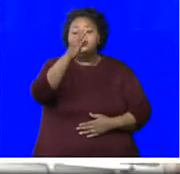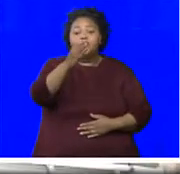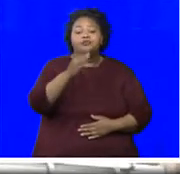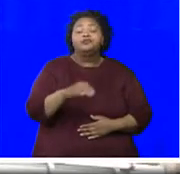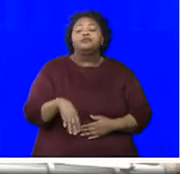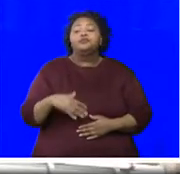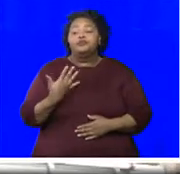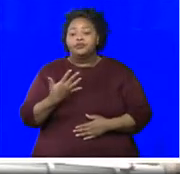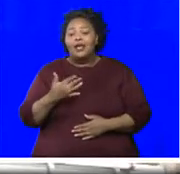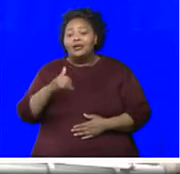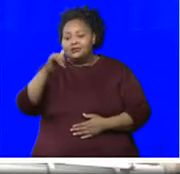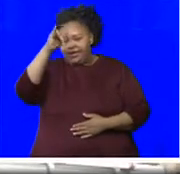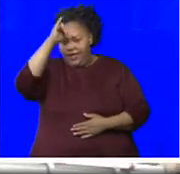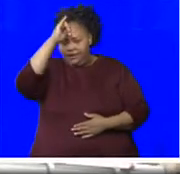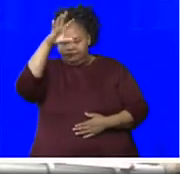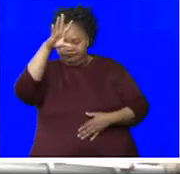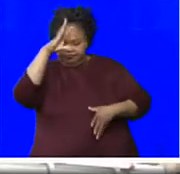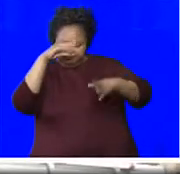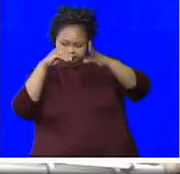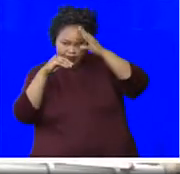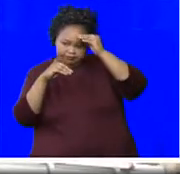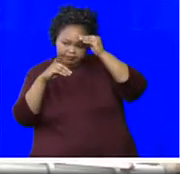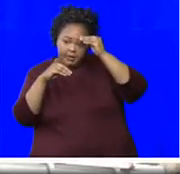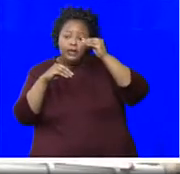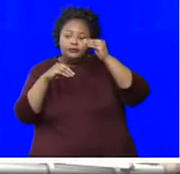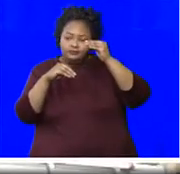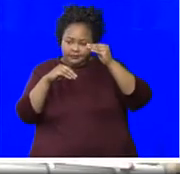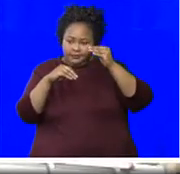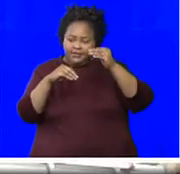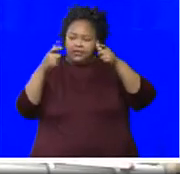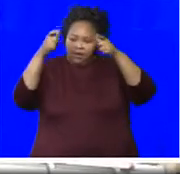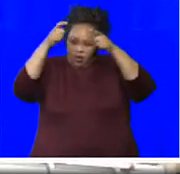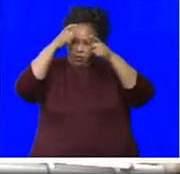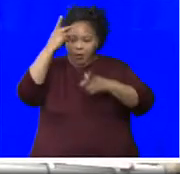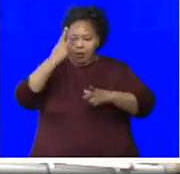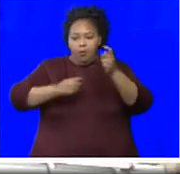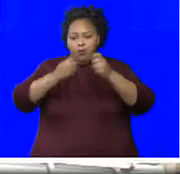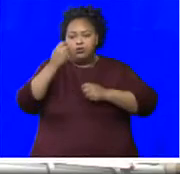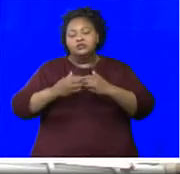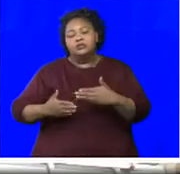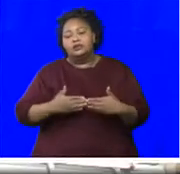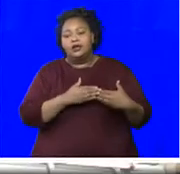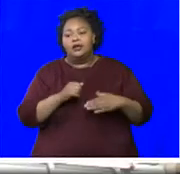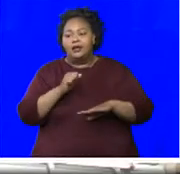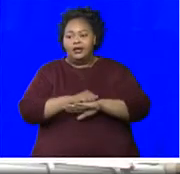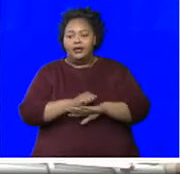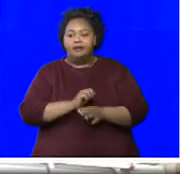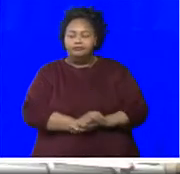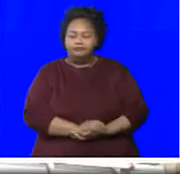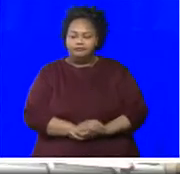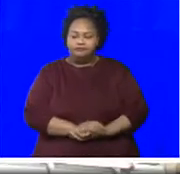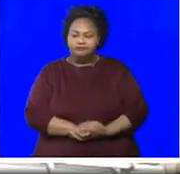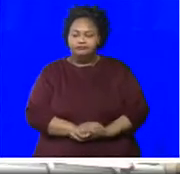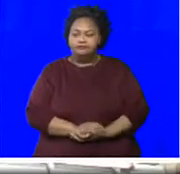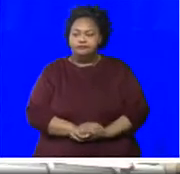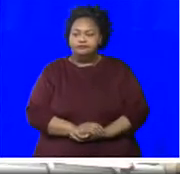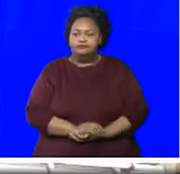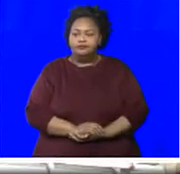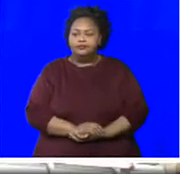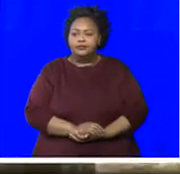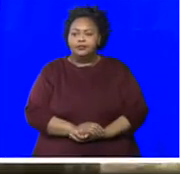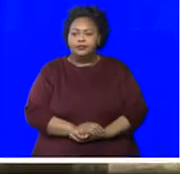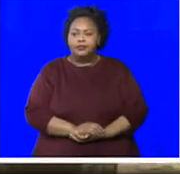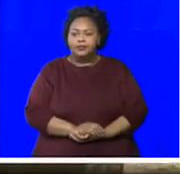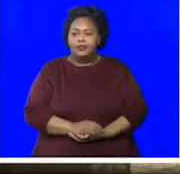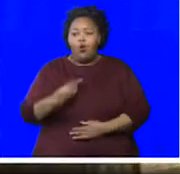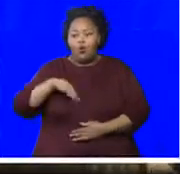lenkomo la njengoba kubonakala ukuthi balungise umalungiselelo abo ekuthola lenkomo abesedulu kakhulu kepha nje siyalandzelela